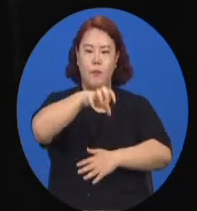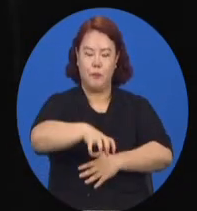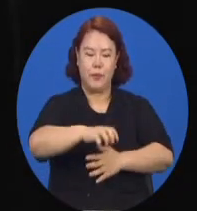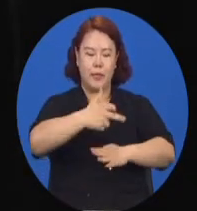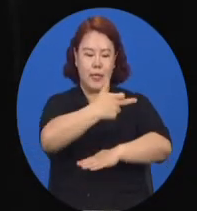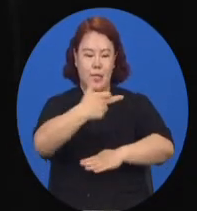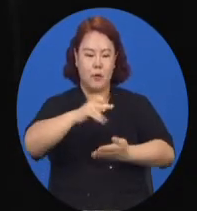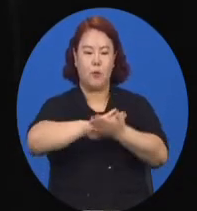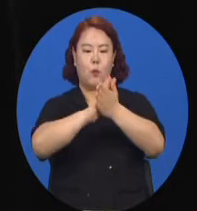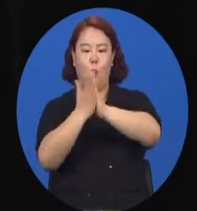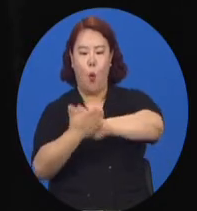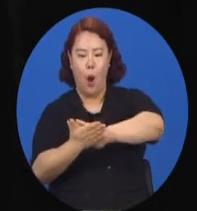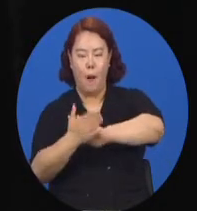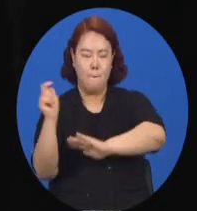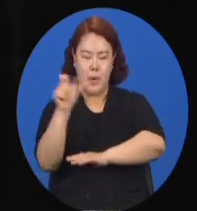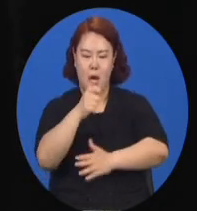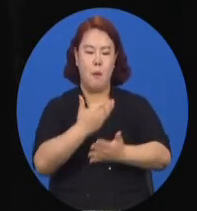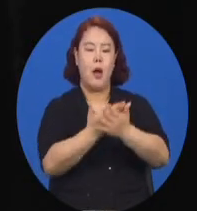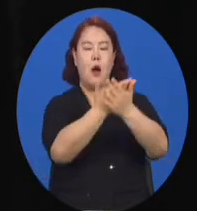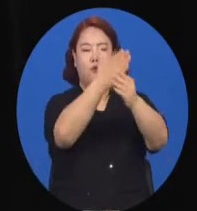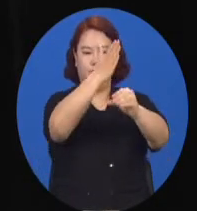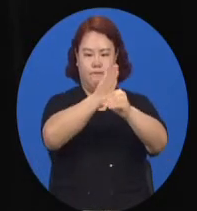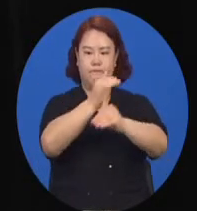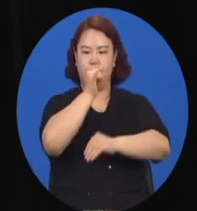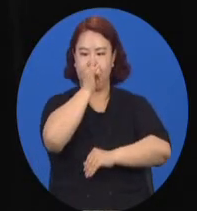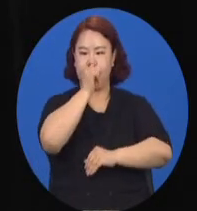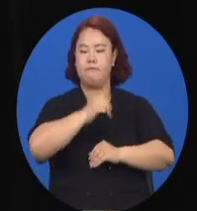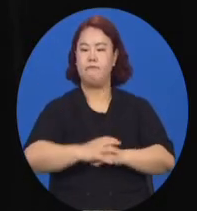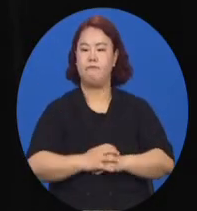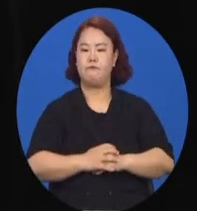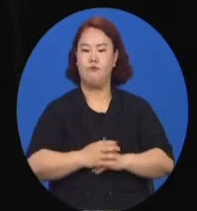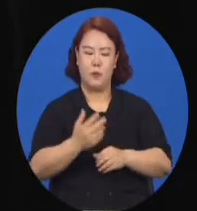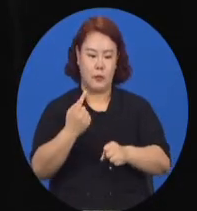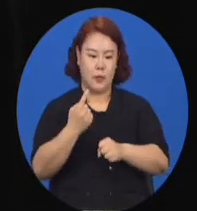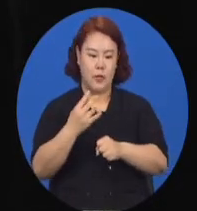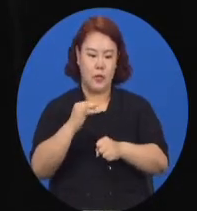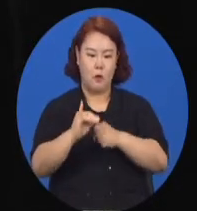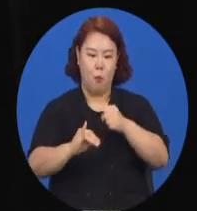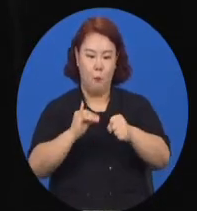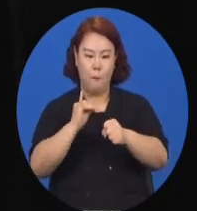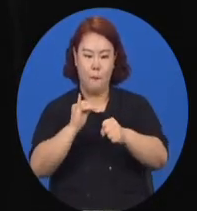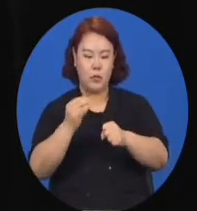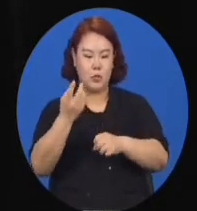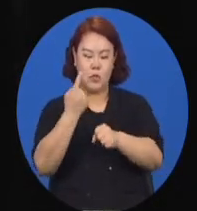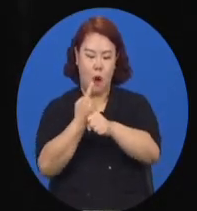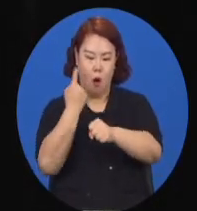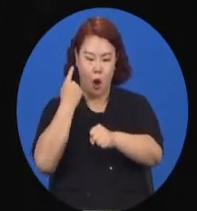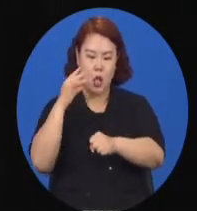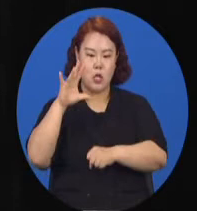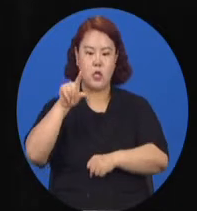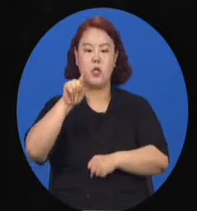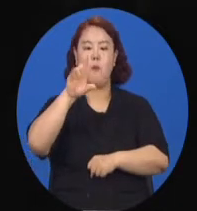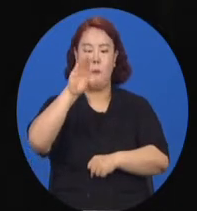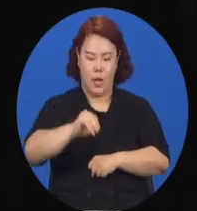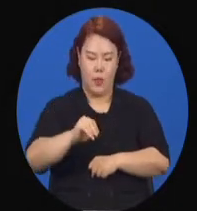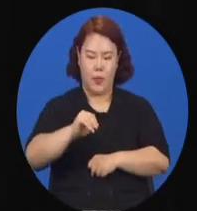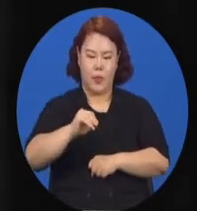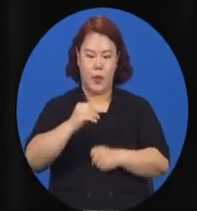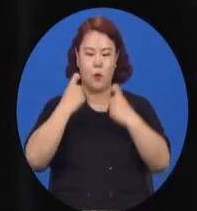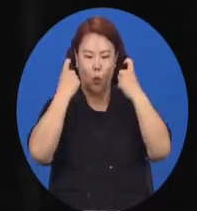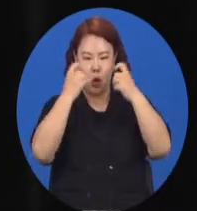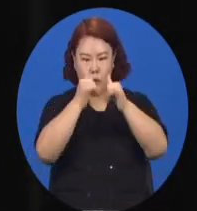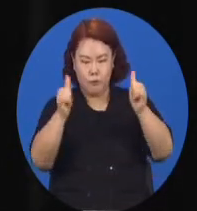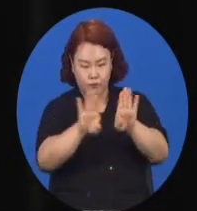크게 변화하고 빠르게 발전을 해나가고 있습니다. 지난해 천만 시대의 관광 문을 열었고 이제 지역